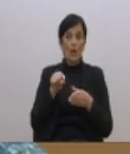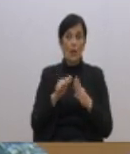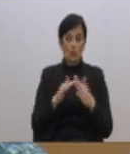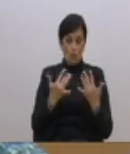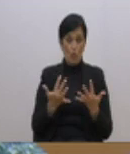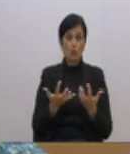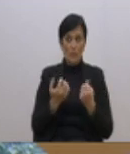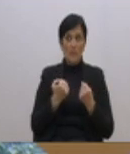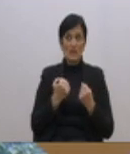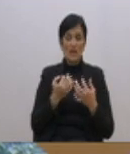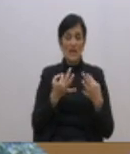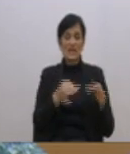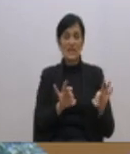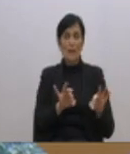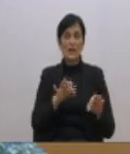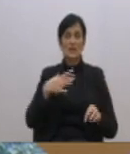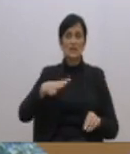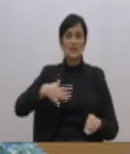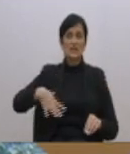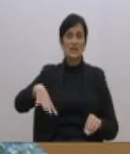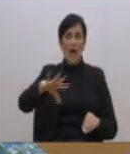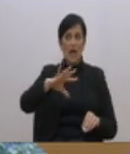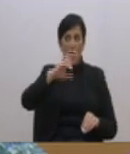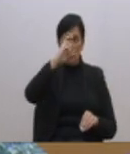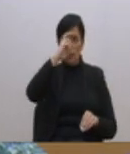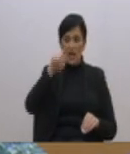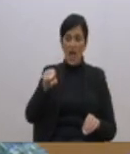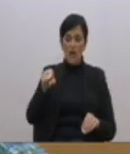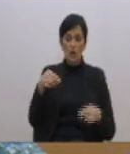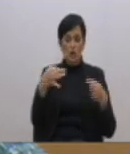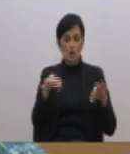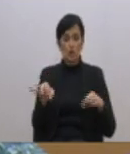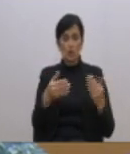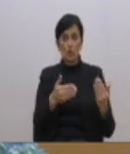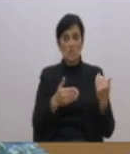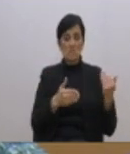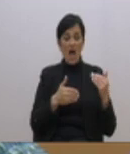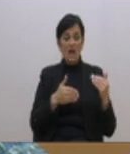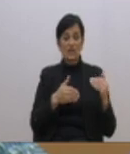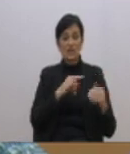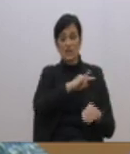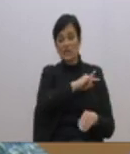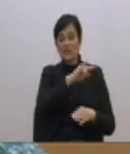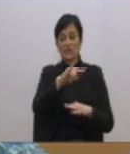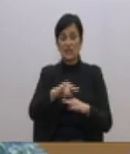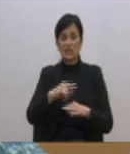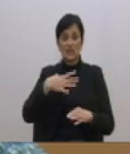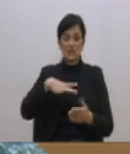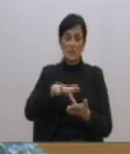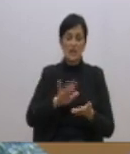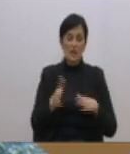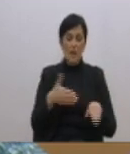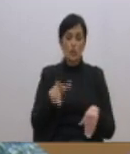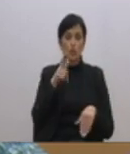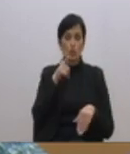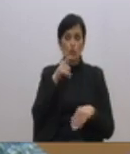და მიიღო ნებართვა საქართველოს ხელისუფლებისგან, რომ მათი თვითფრინავები დაეშვან თბილისის, ბათუმის და